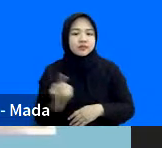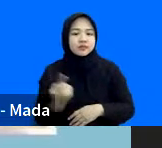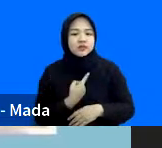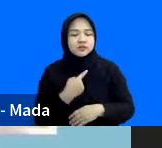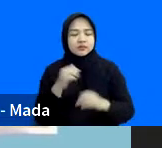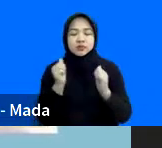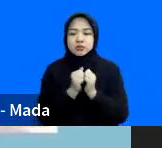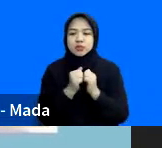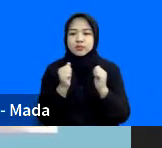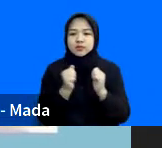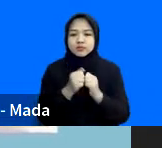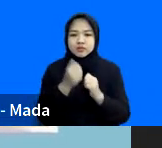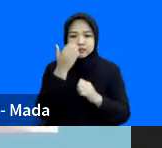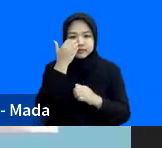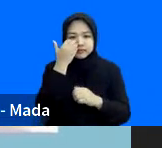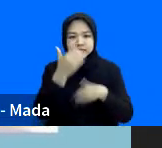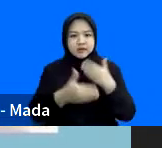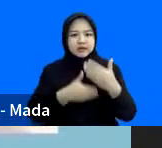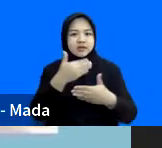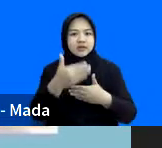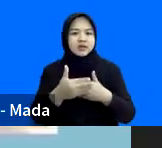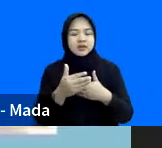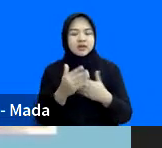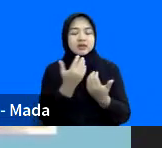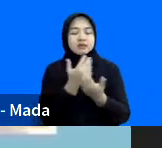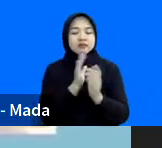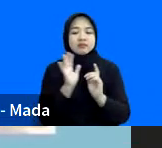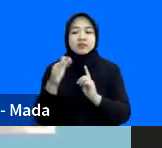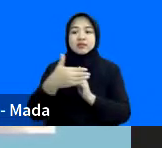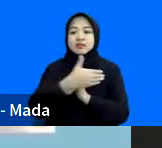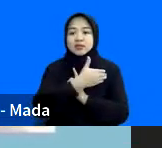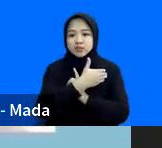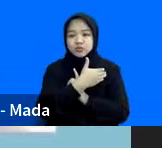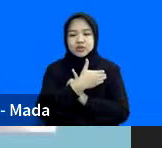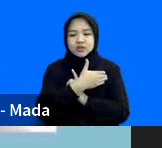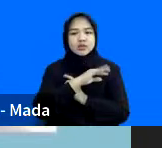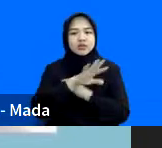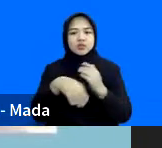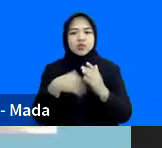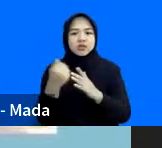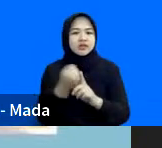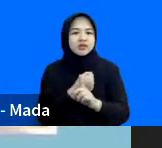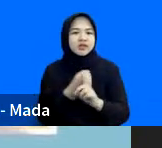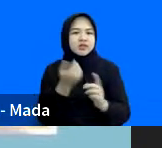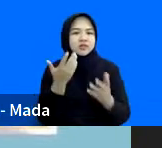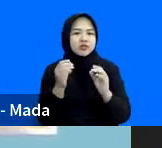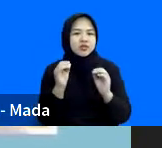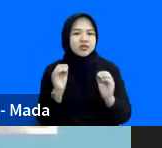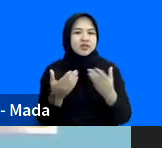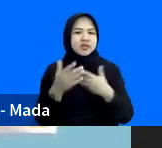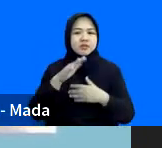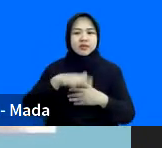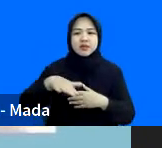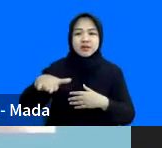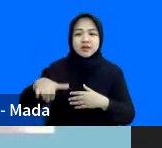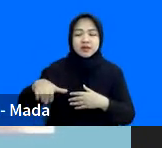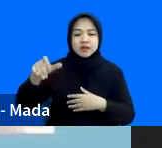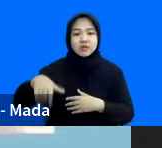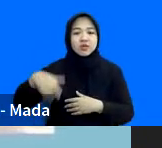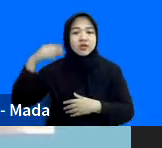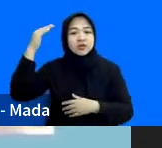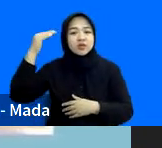berkomitmen untuk melaksanakan langkah-langkah safeguarding guna mencegah dan menangani segala bentuk kekerasan yang mungkin terjadi pada anak, orang